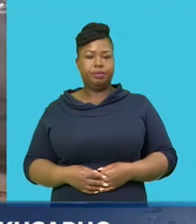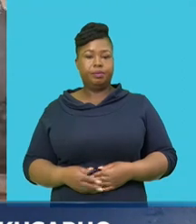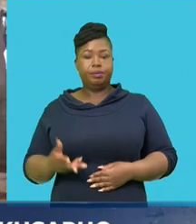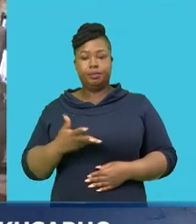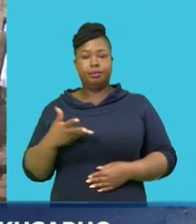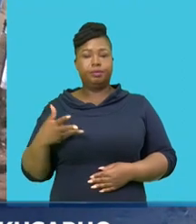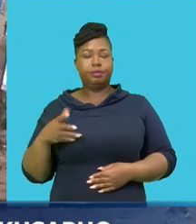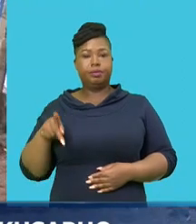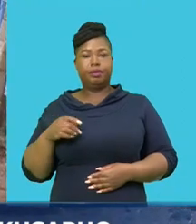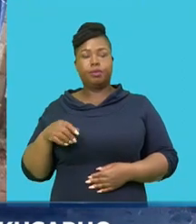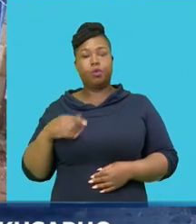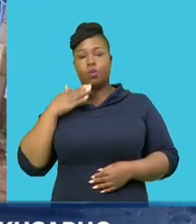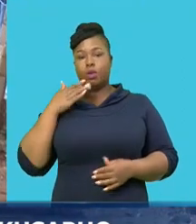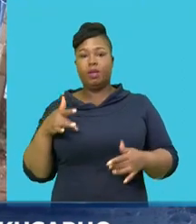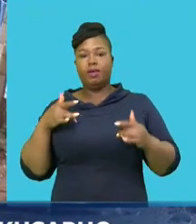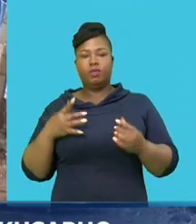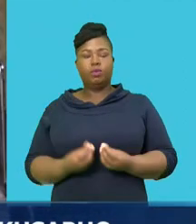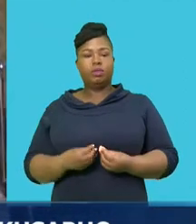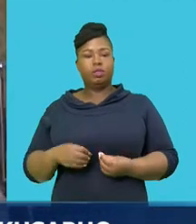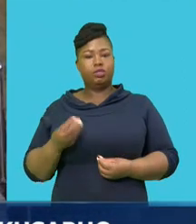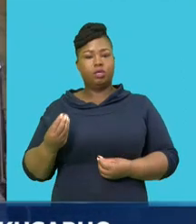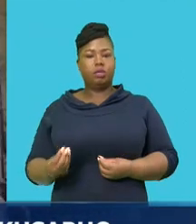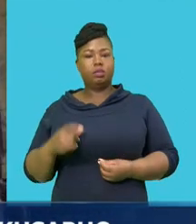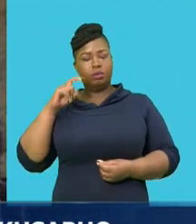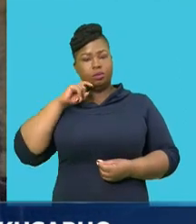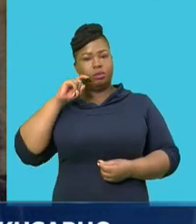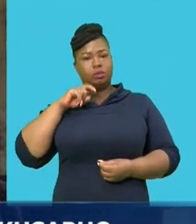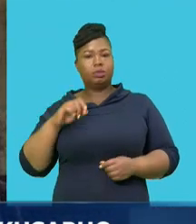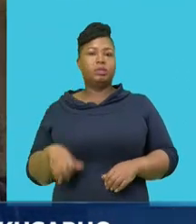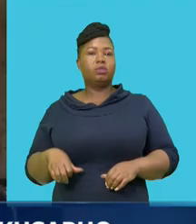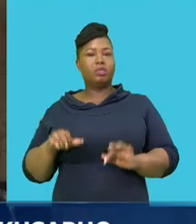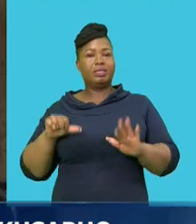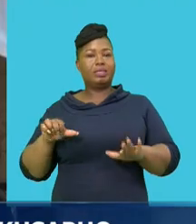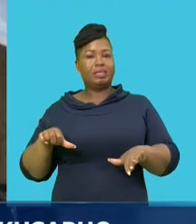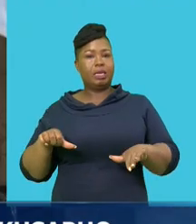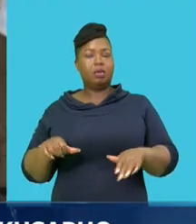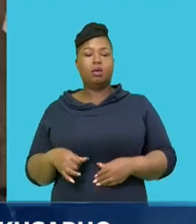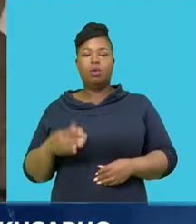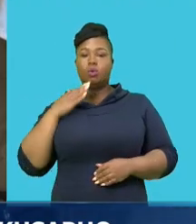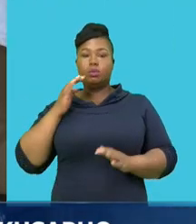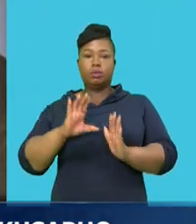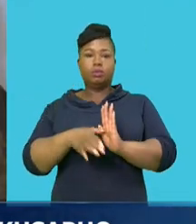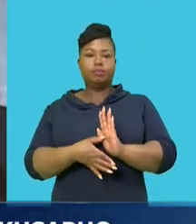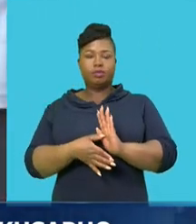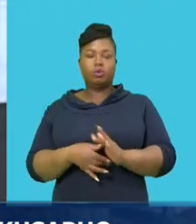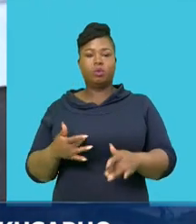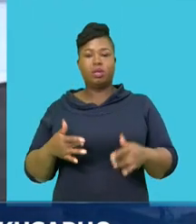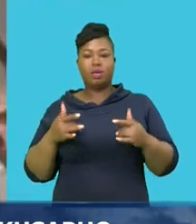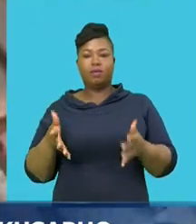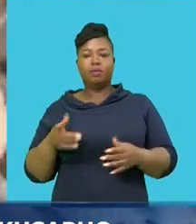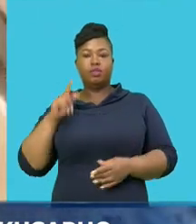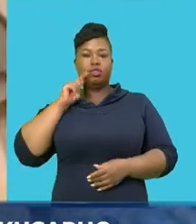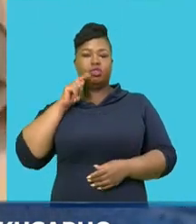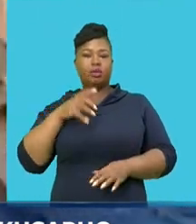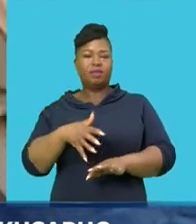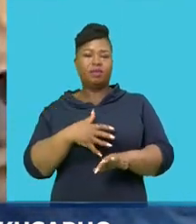Umama ophila nomntwana oneminyaka elishumi elinesithandathu okhubazekileyo ohlala kwindawo yaseChicken Farm